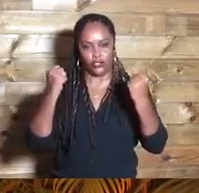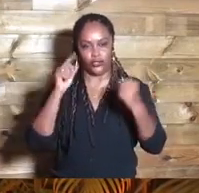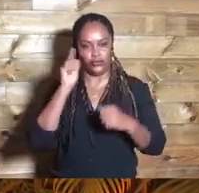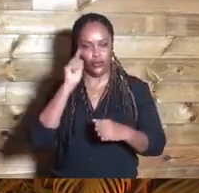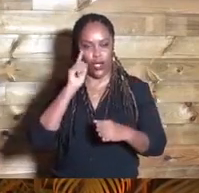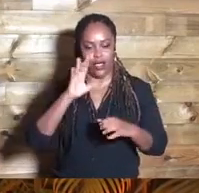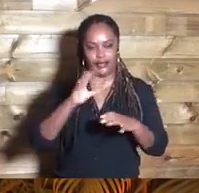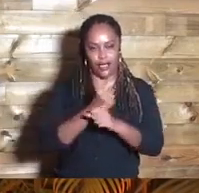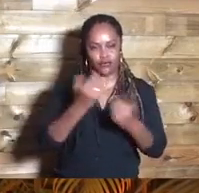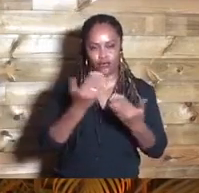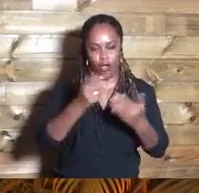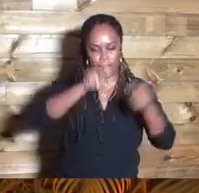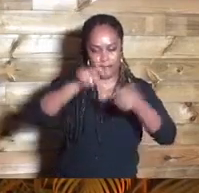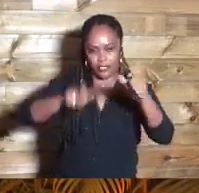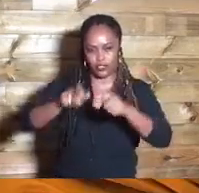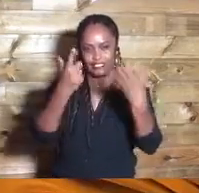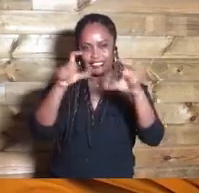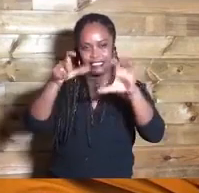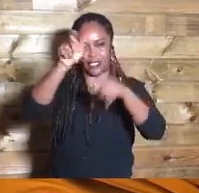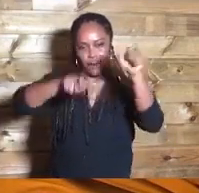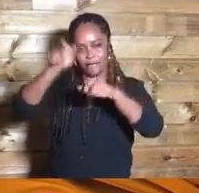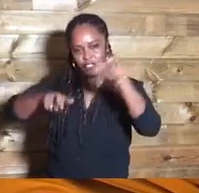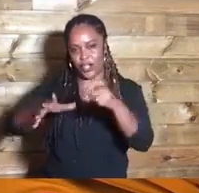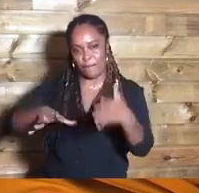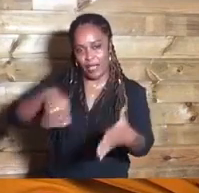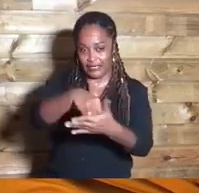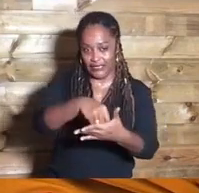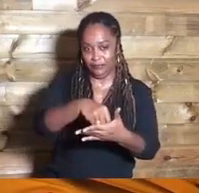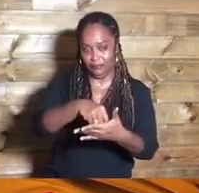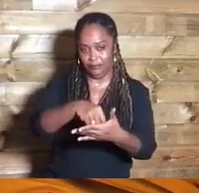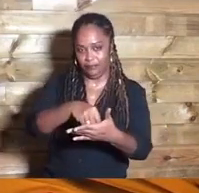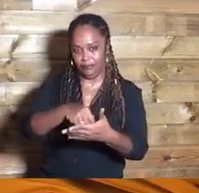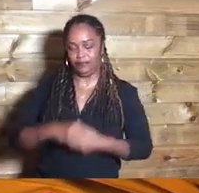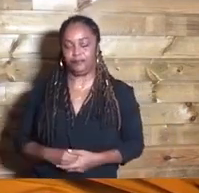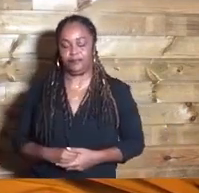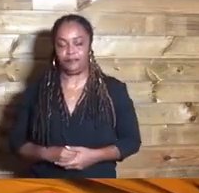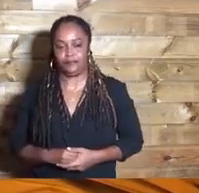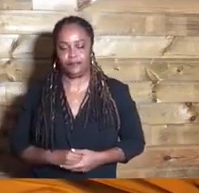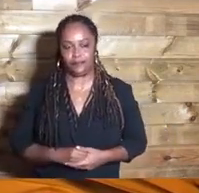d'arriver. Et ça, je pense qu'on peut nous applaudir très, très fort parce que c'est déjà une première victoire.